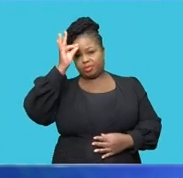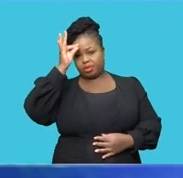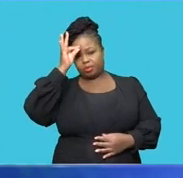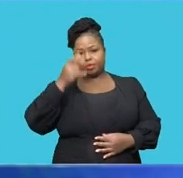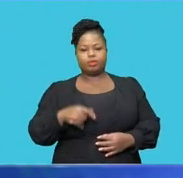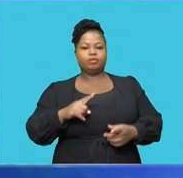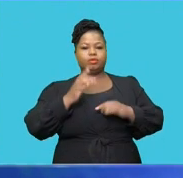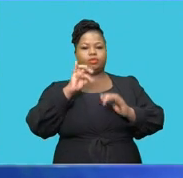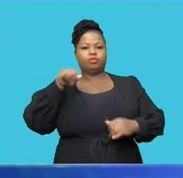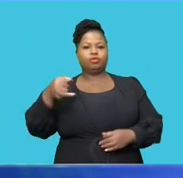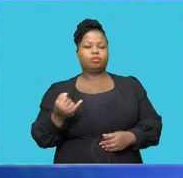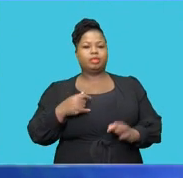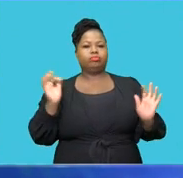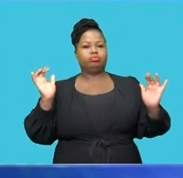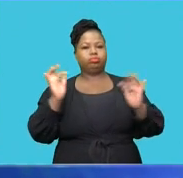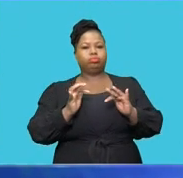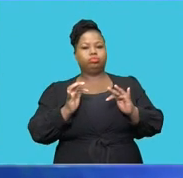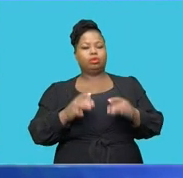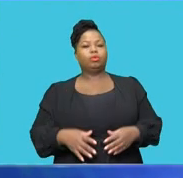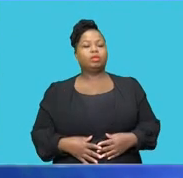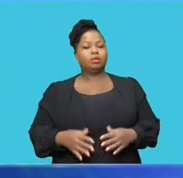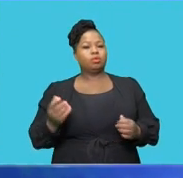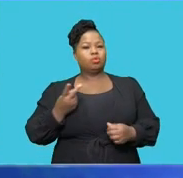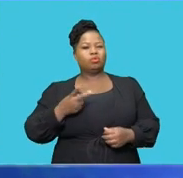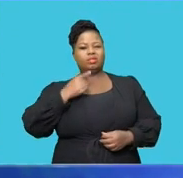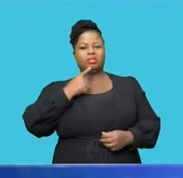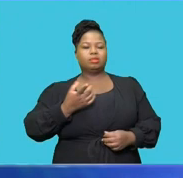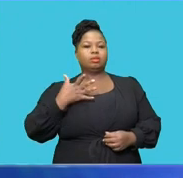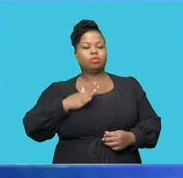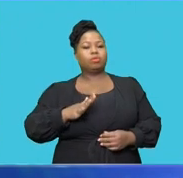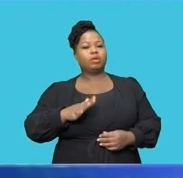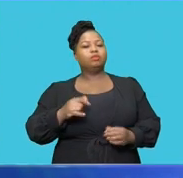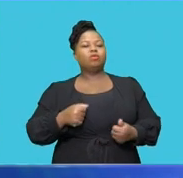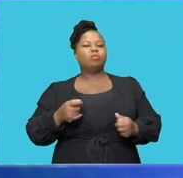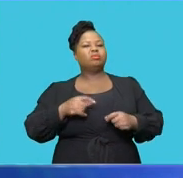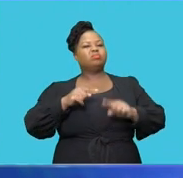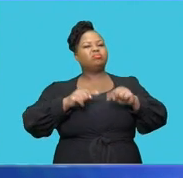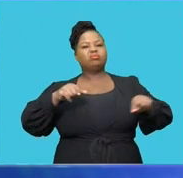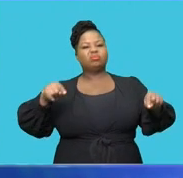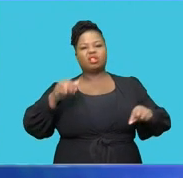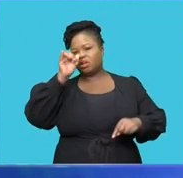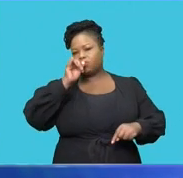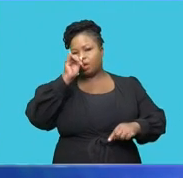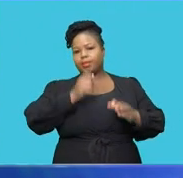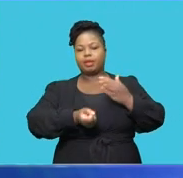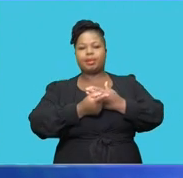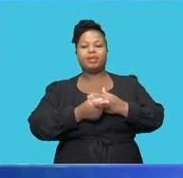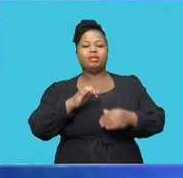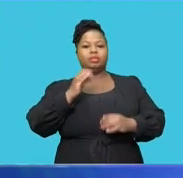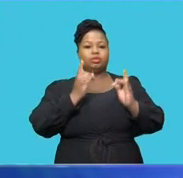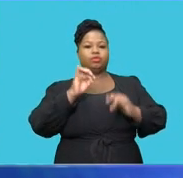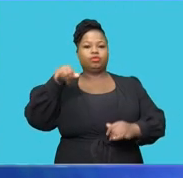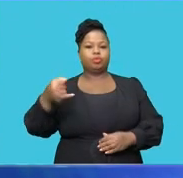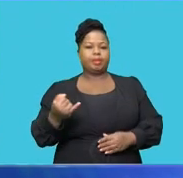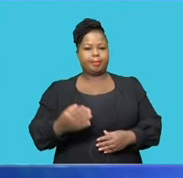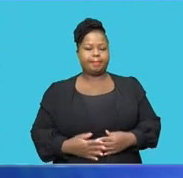Esithili Sase Goli adibene nemibutho yezenkolo ukufuna ungenelelo lukamoya kwizenzo zolwaphulo-mthetho ezenzeka kwisiXeko nakwindawo